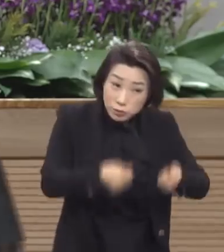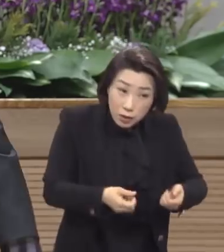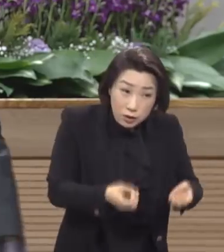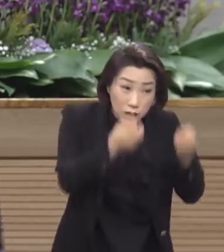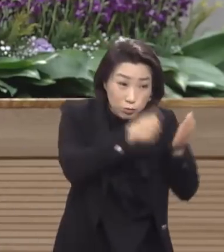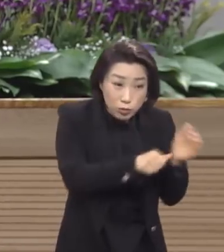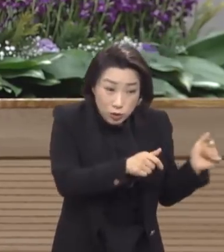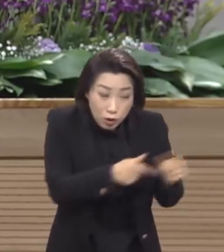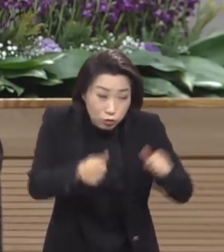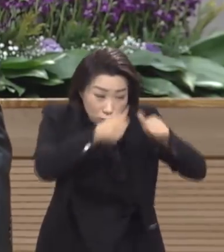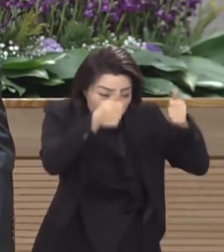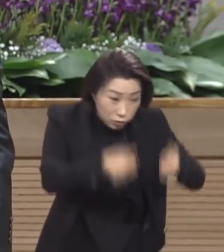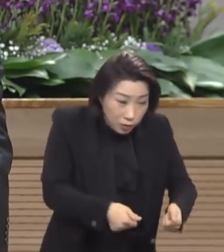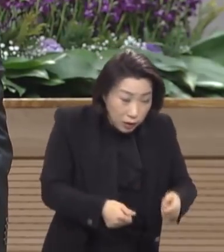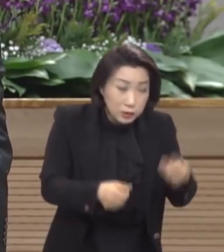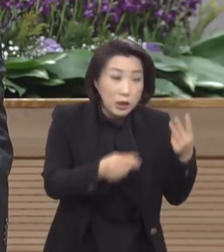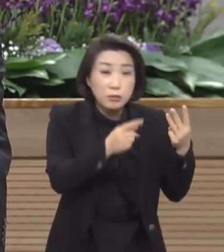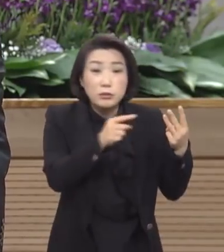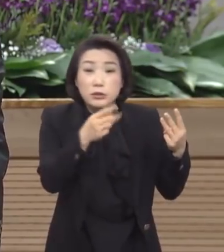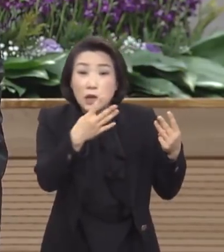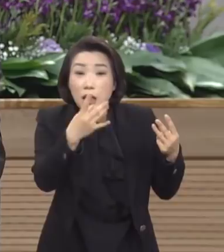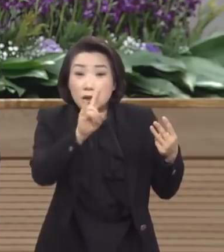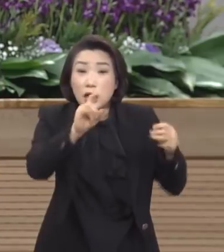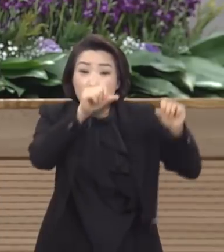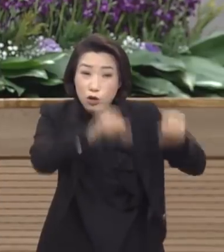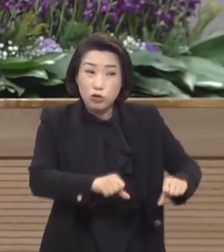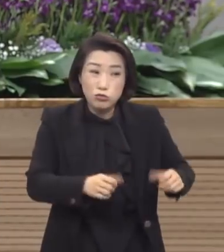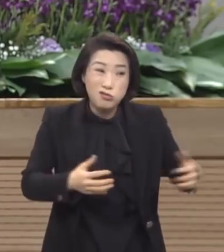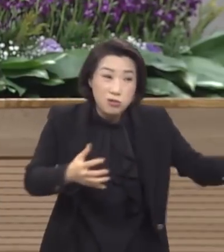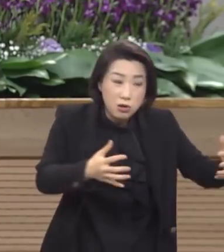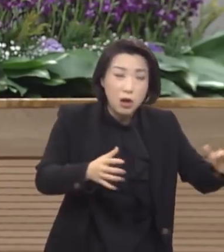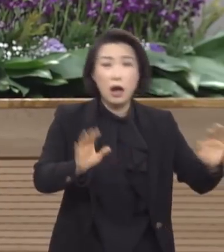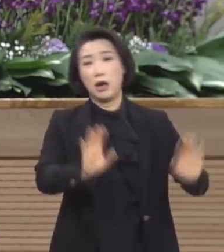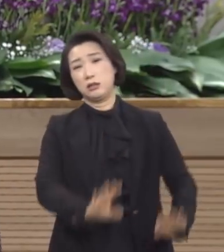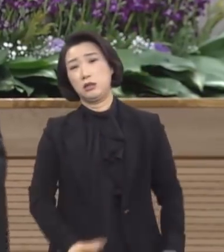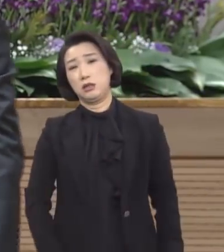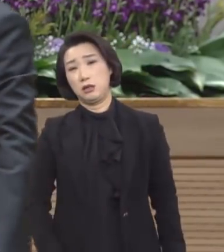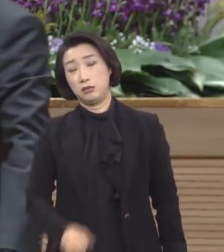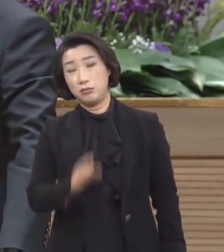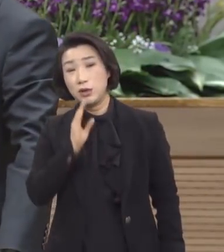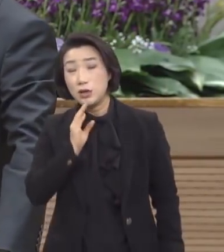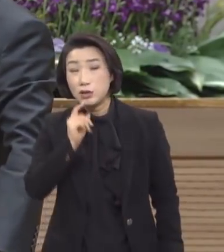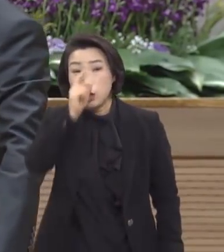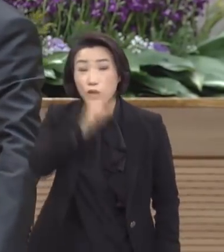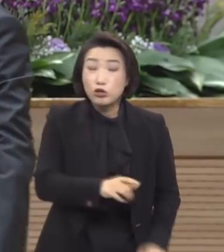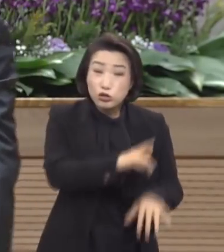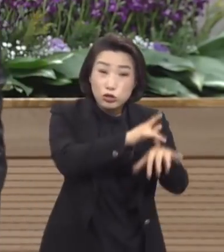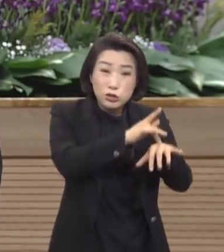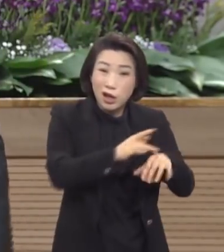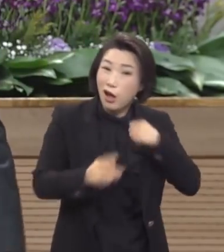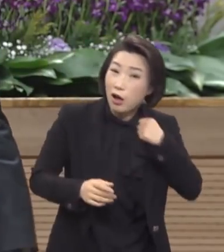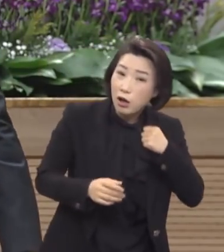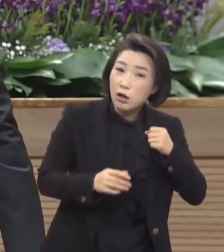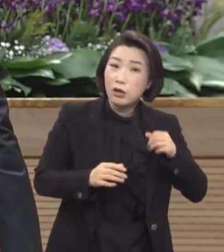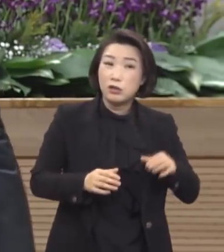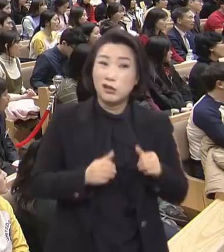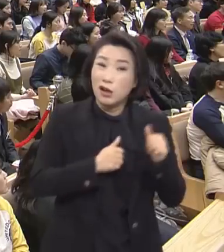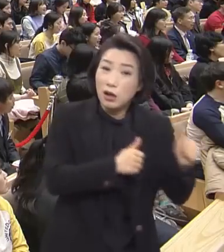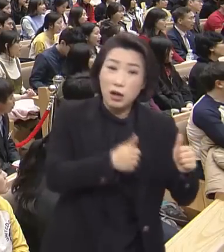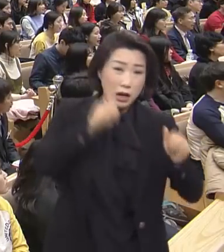제물과 우상 숭배로 삼사대 저주를 끌고 가지 않는다. 더러운 귀신에 끌려가지